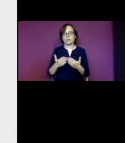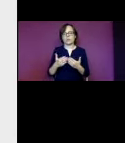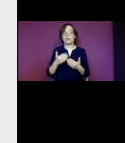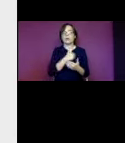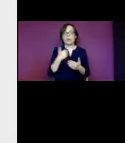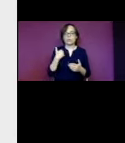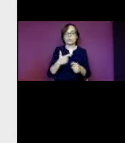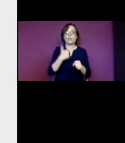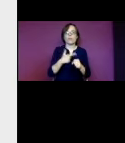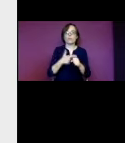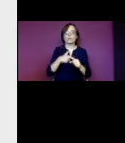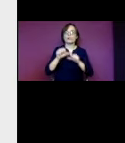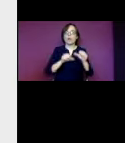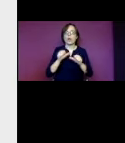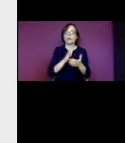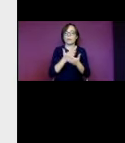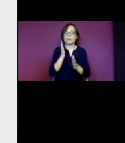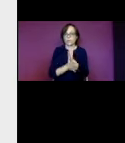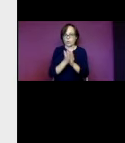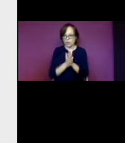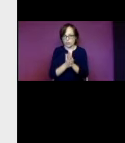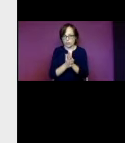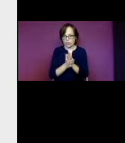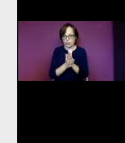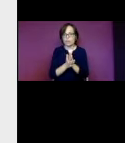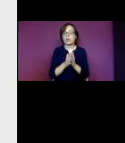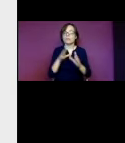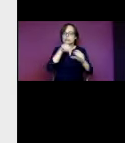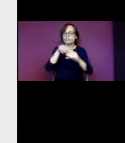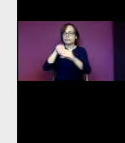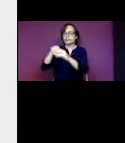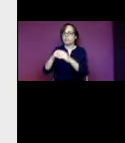dwudziestolecia międzywojennego, biorąc udział w tych wystawach międzynarodowych,